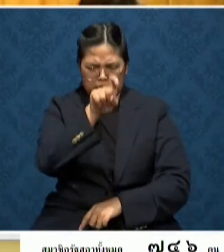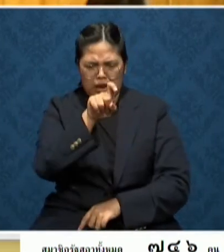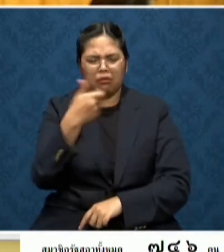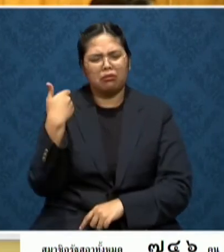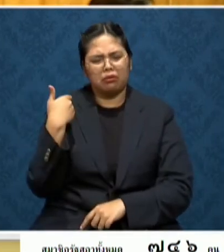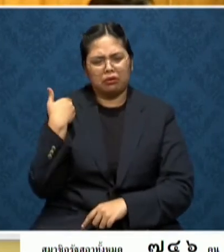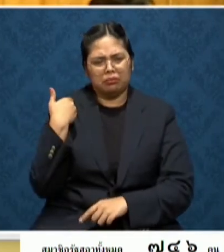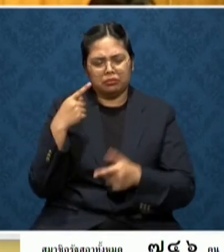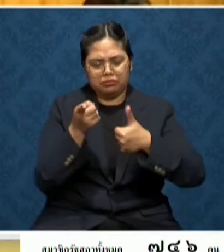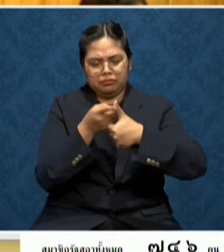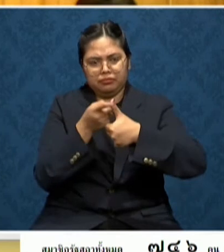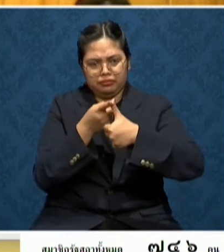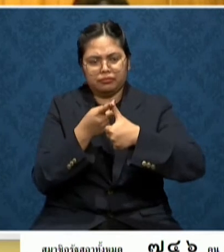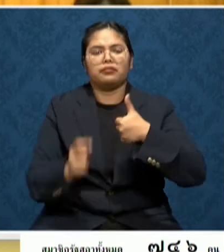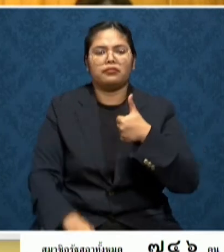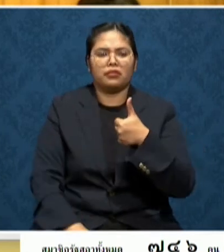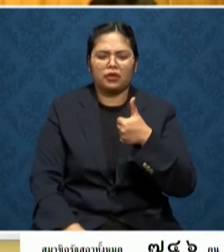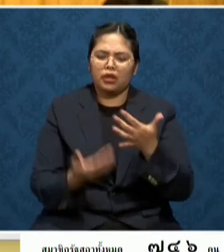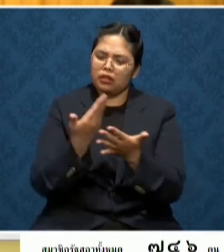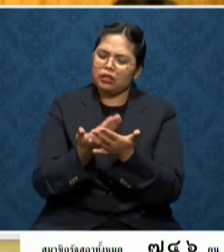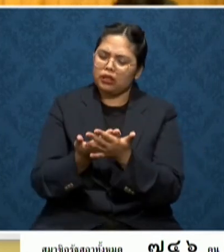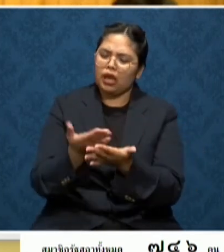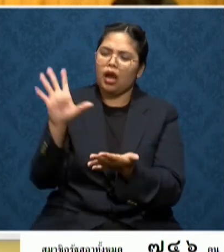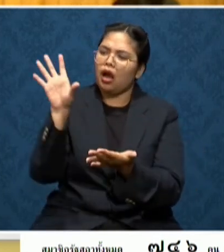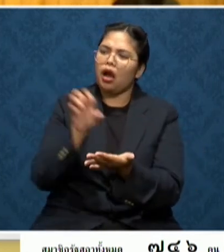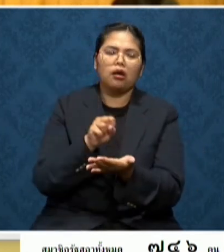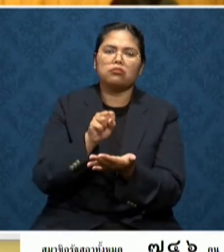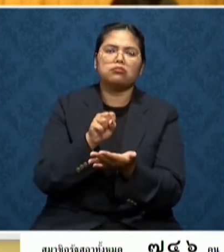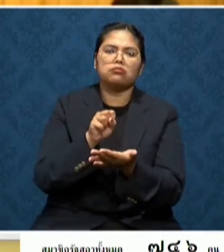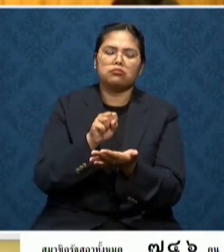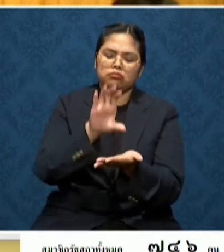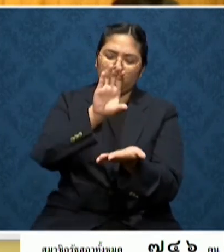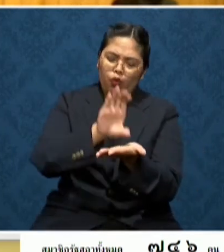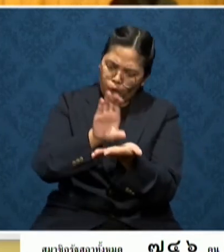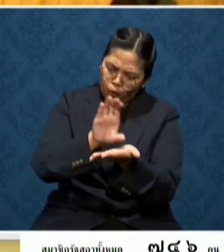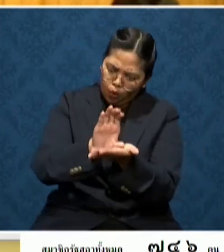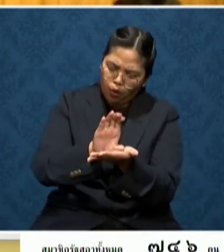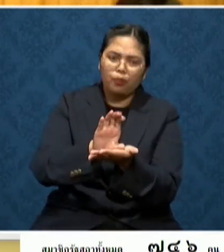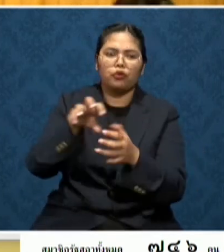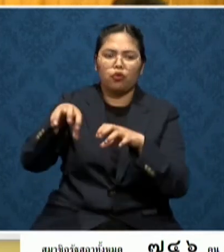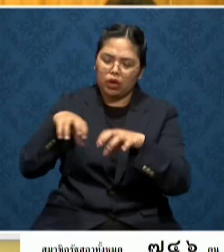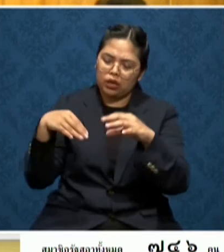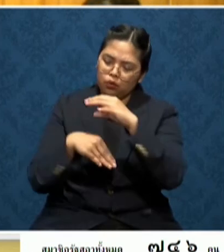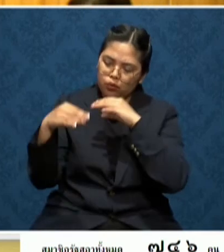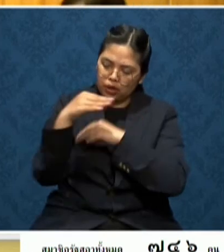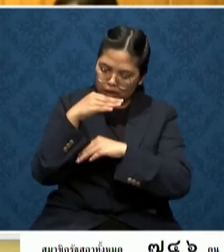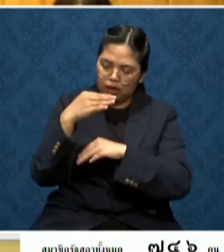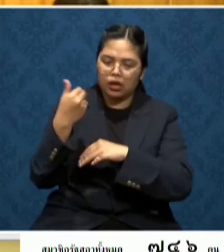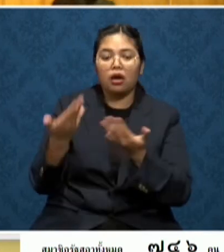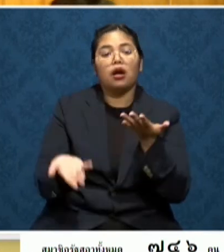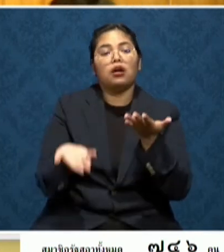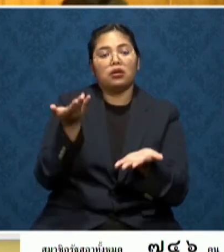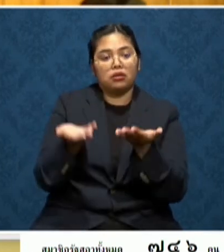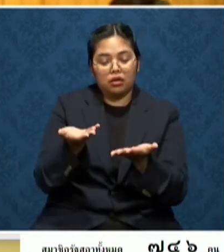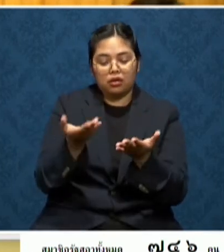ว่าที่มาของเงินจะเป็นเงินในงบประมาณเป็นโครงการในงบประมาณหรือ